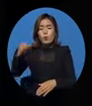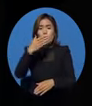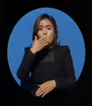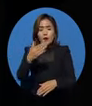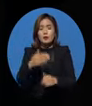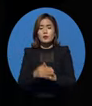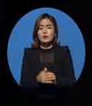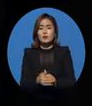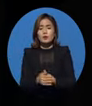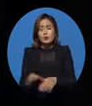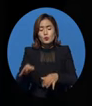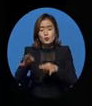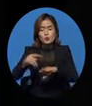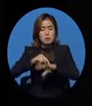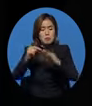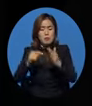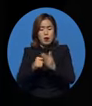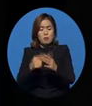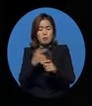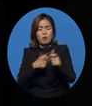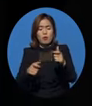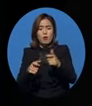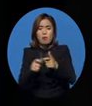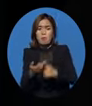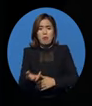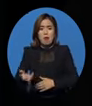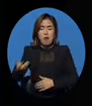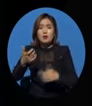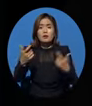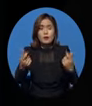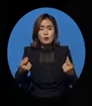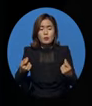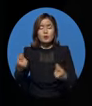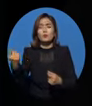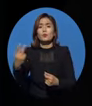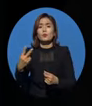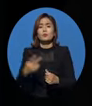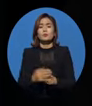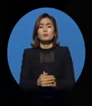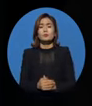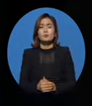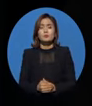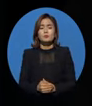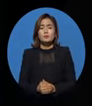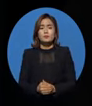투기 심리를 자극하는 측면이 있더라구요 그리고 또 하나는 그